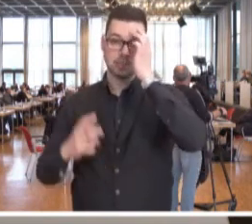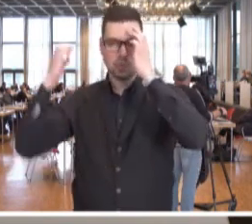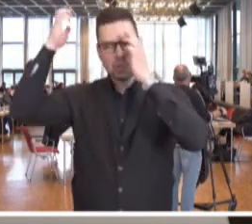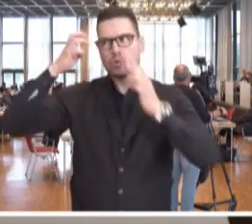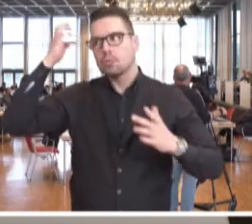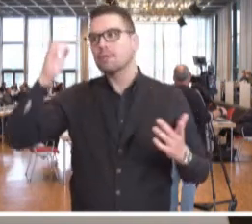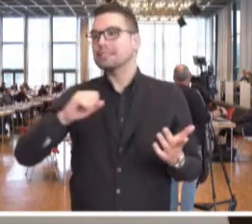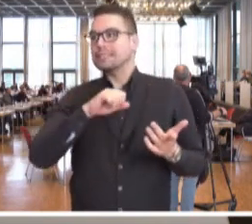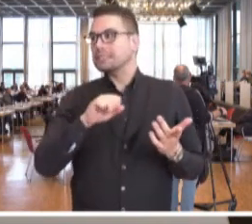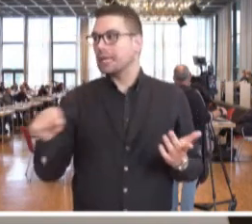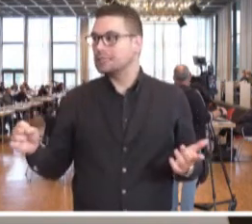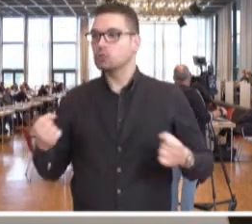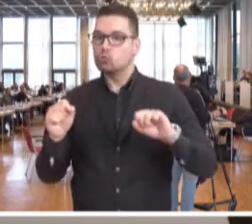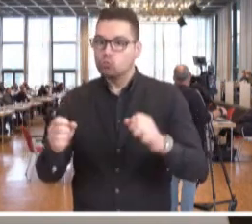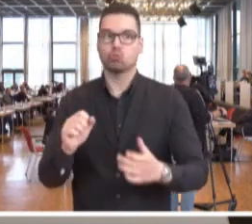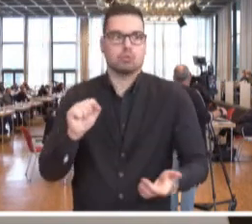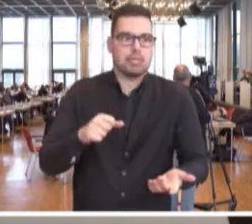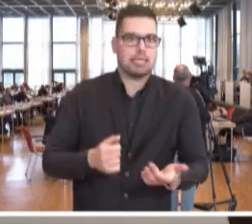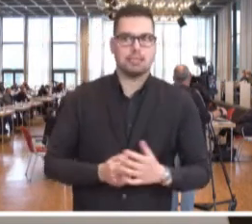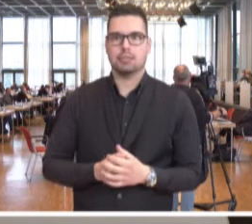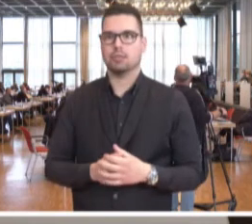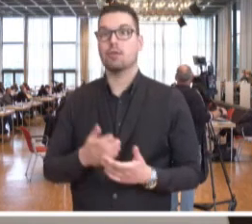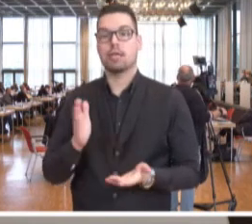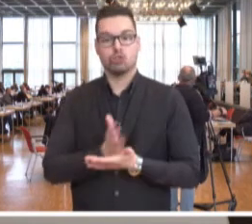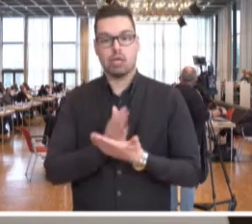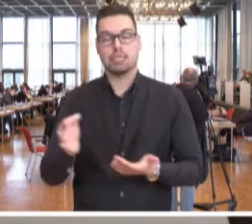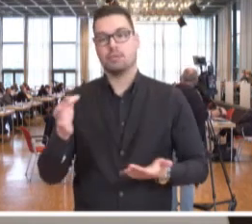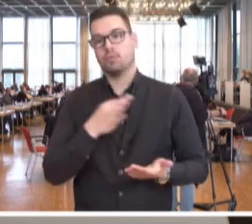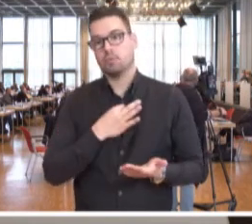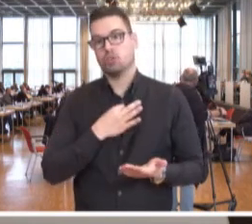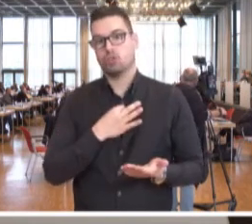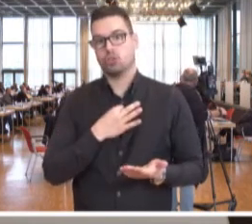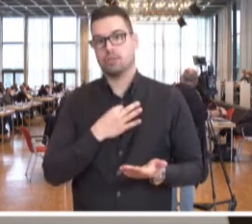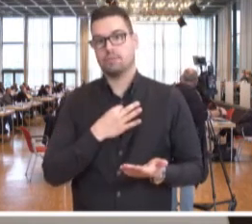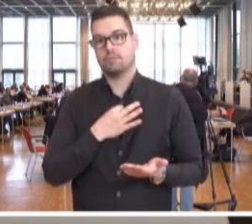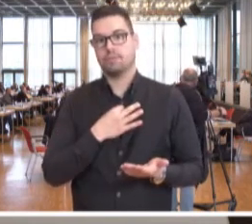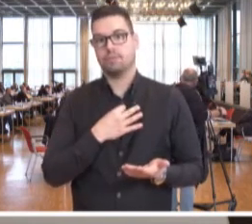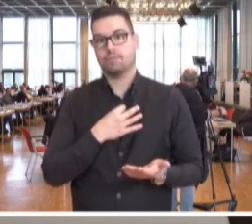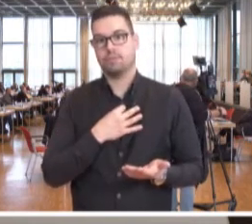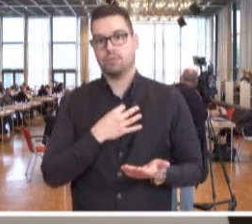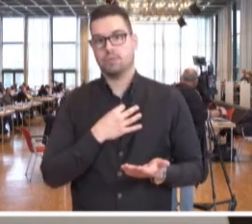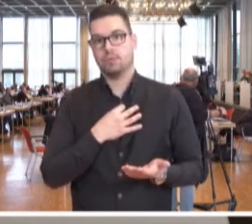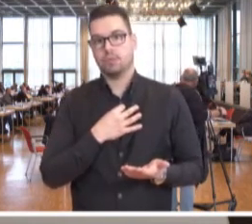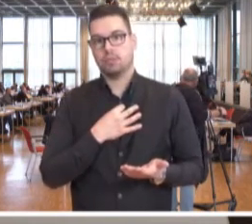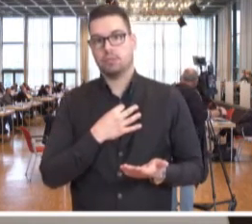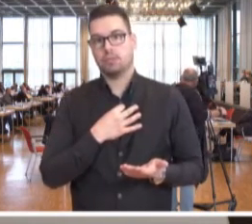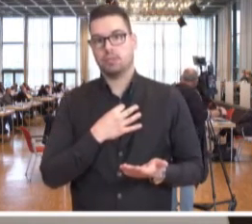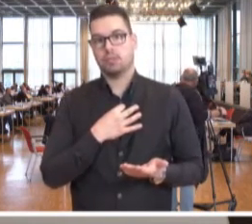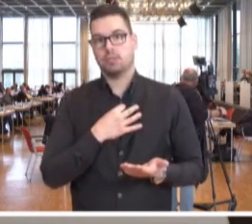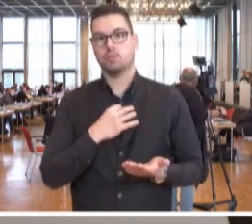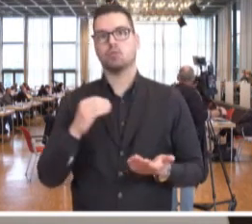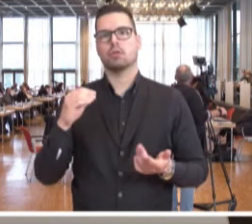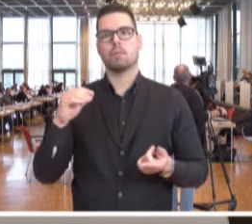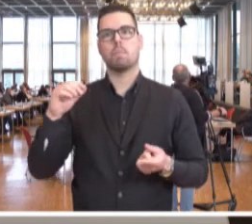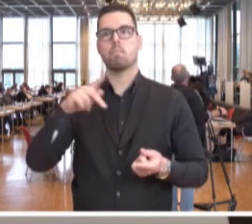überlegen muss, was kann man denn tun. Und ganz entscheidend für mich ist ein Punkt, den ich von meinem Freund Peter Scholl-Latour,